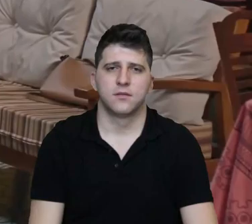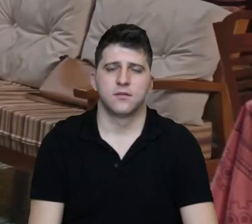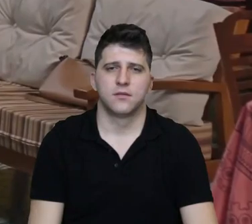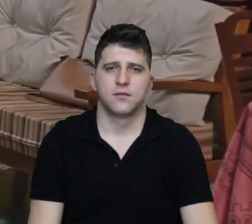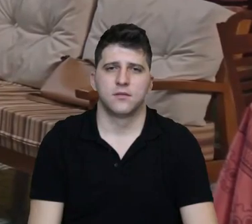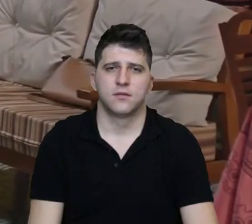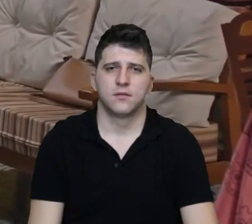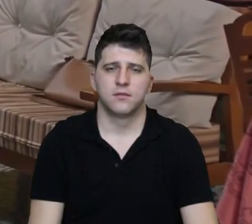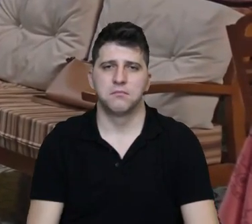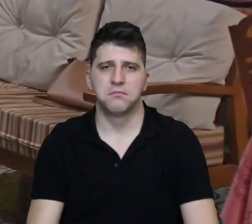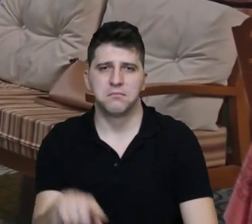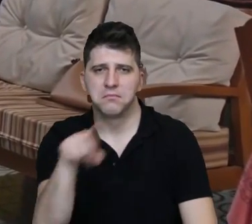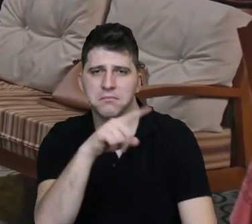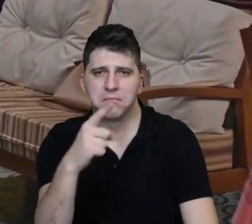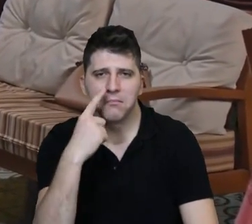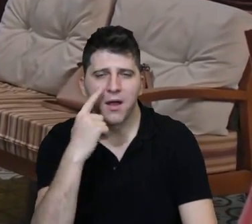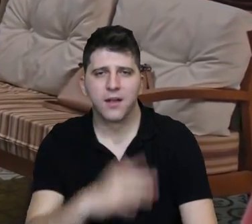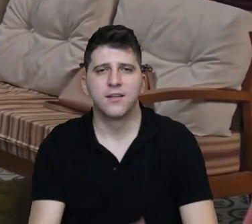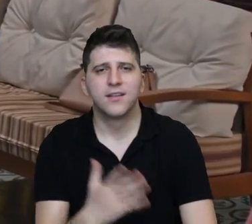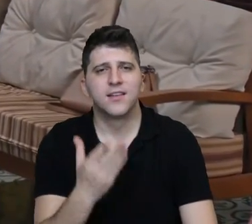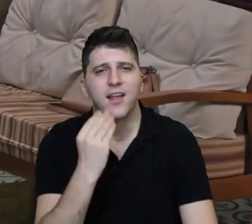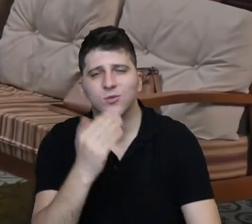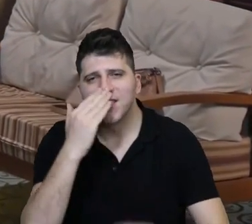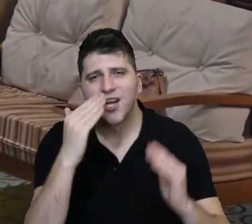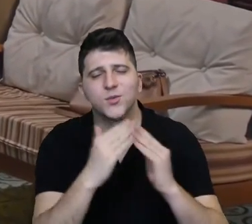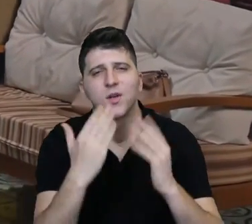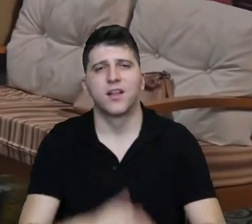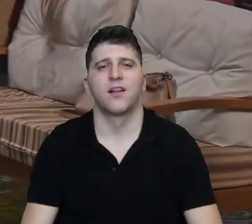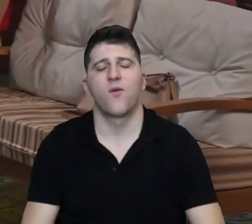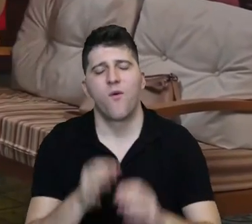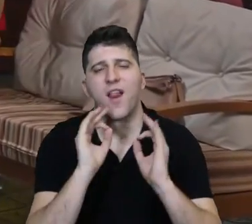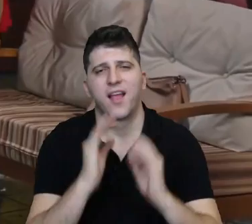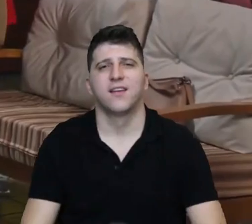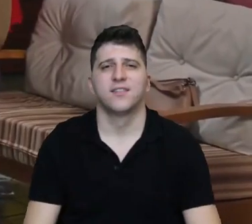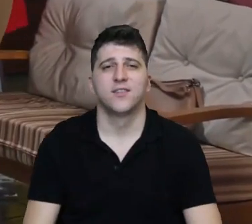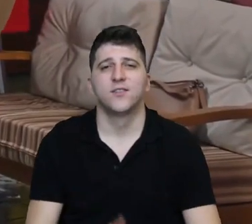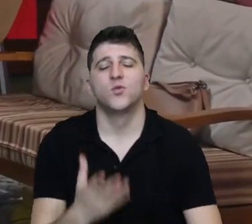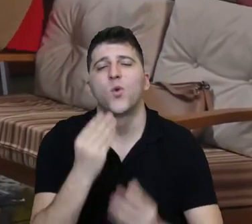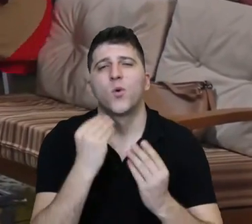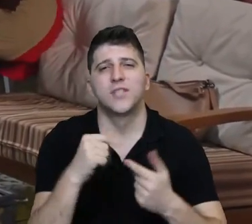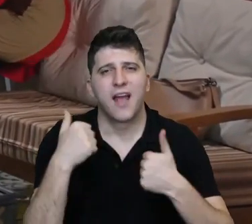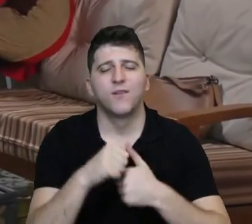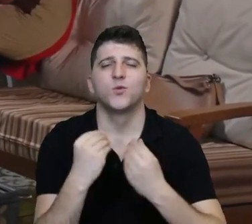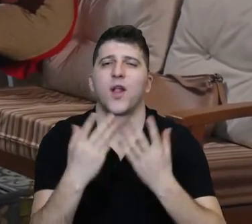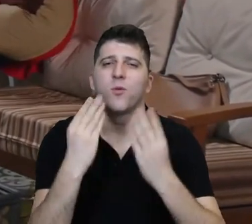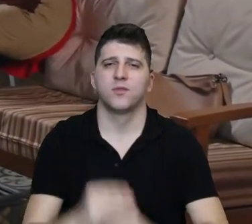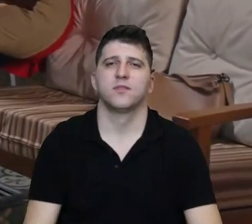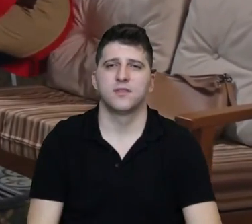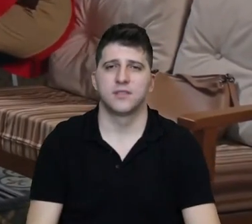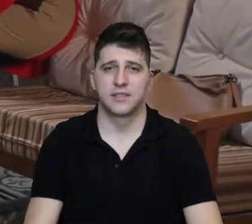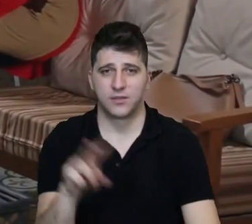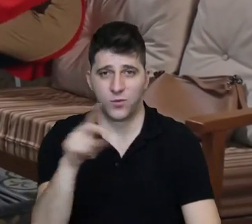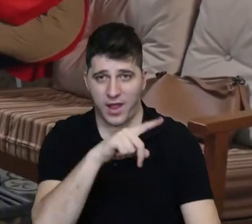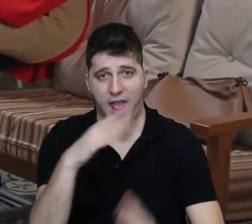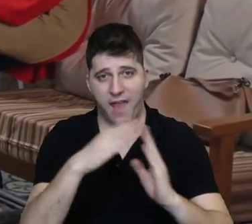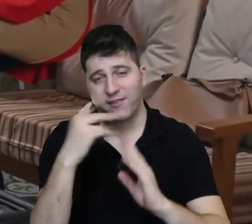geçti. Ay şunlara baksana. Ay ne güzel yakışıyorlar. Öyle öyle. Çok güzel oldu bu evlilik. Siz onları bir